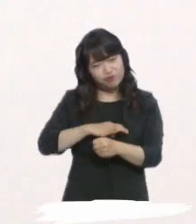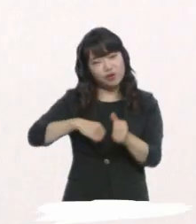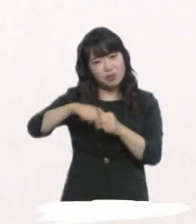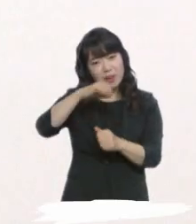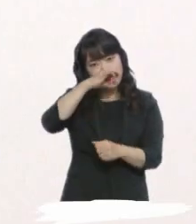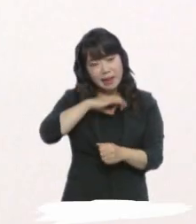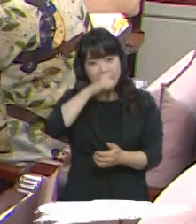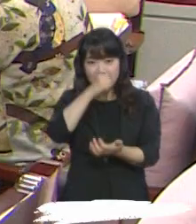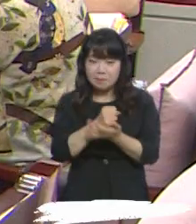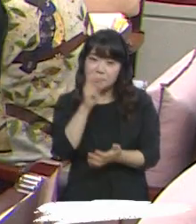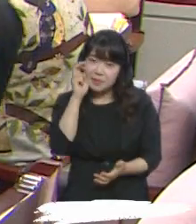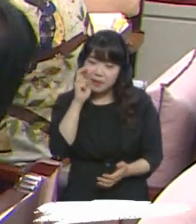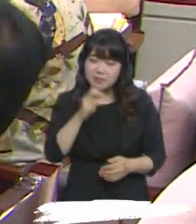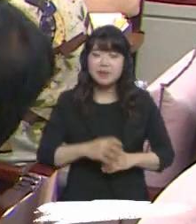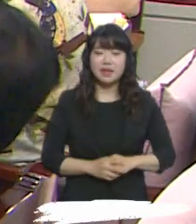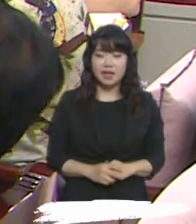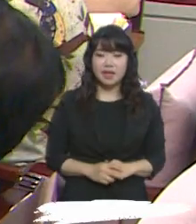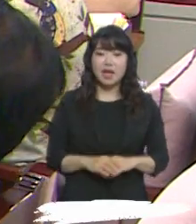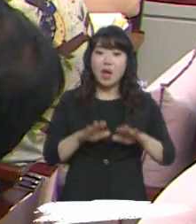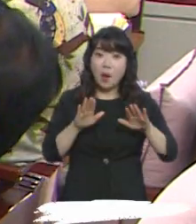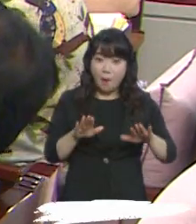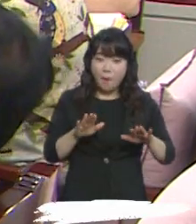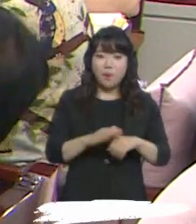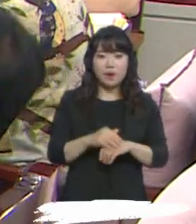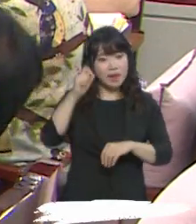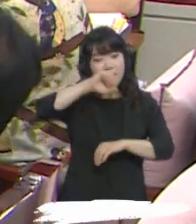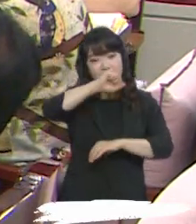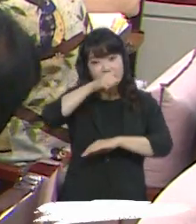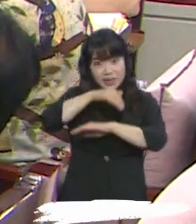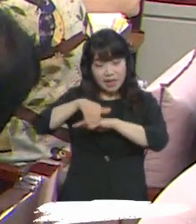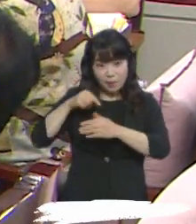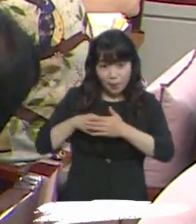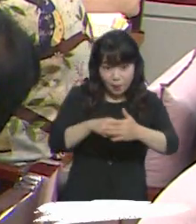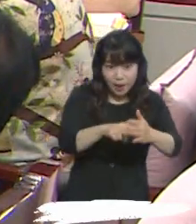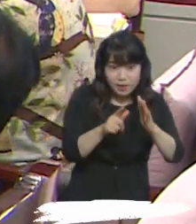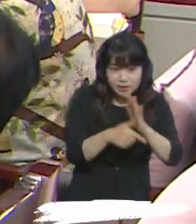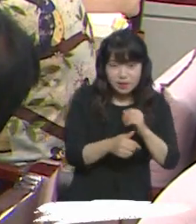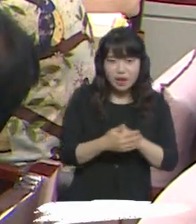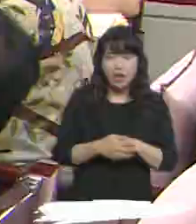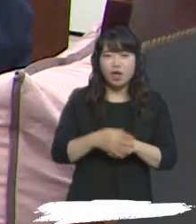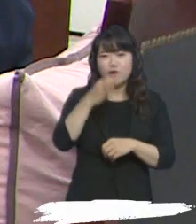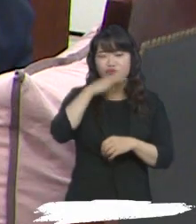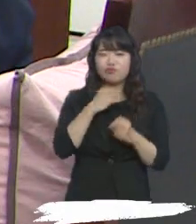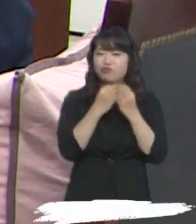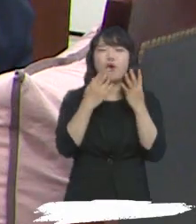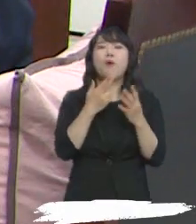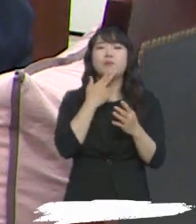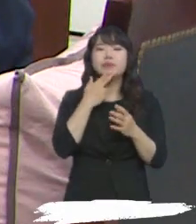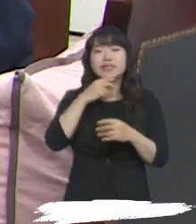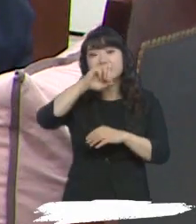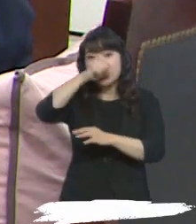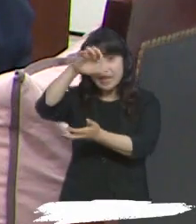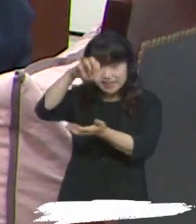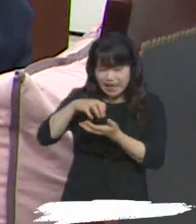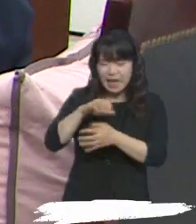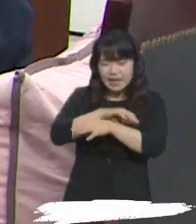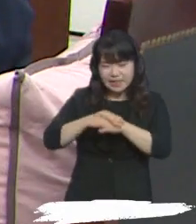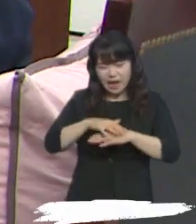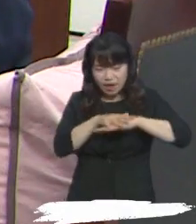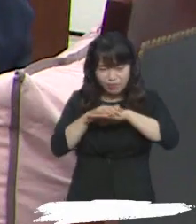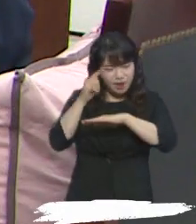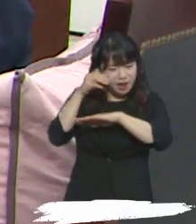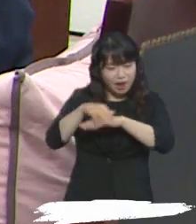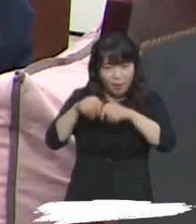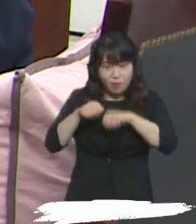않을까. 올해 편성한 관련 예산이 불용 처리되지 않도록 확보 예산을 내실 있게